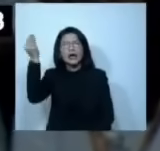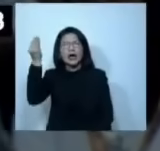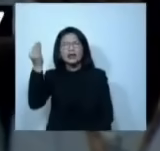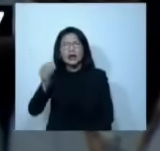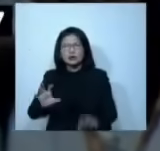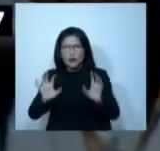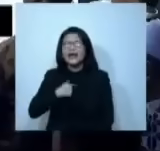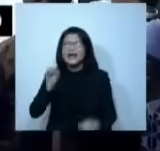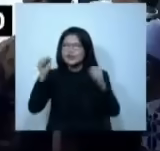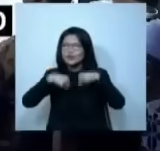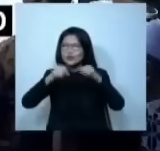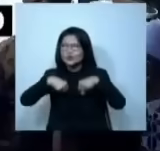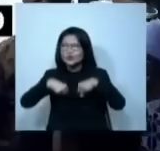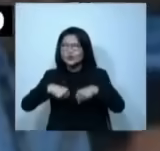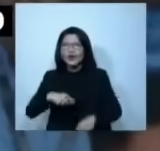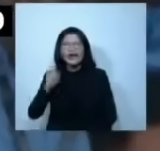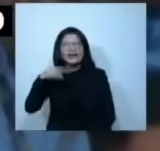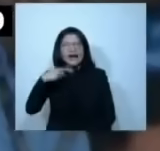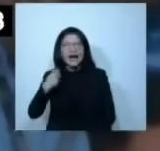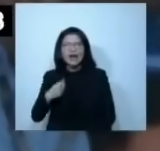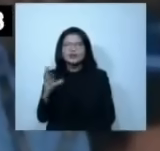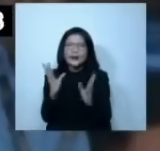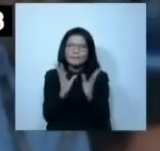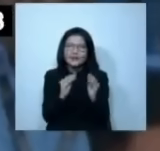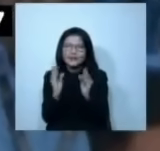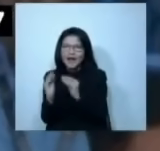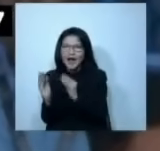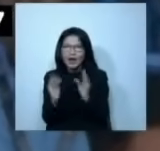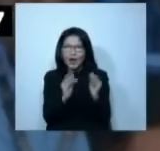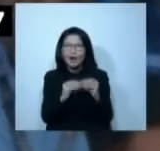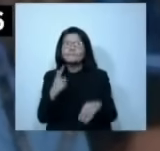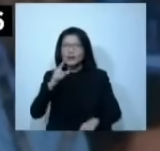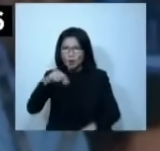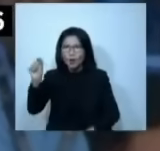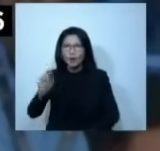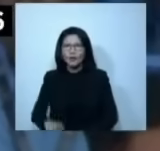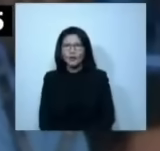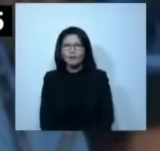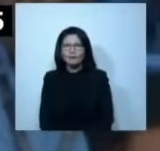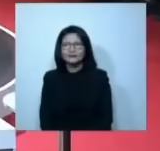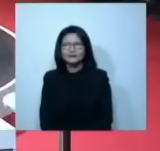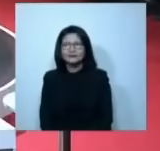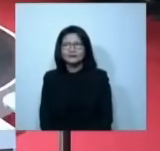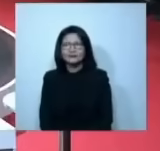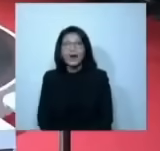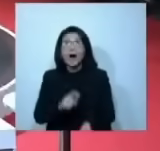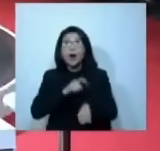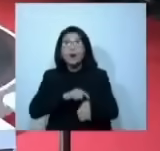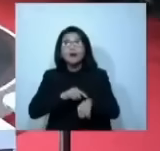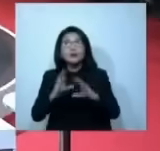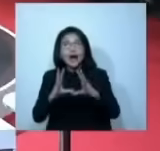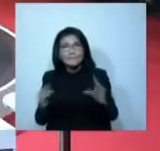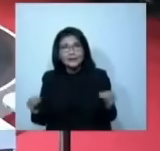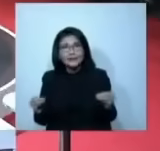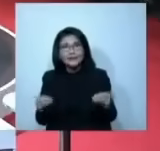beberapa literatur undecided Porter itu adalah pemilih yang sangat kritikal yang membuka diri terhadap